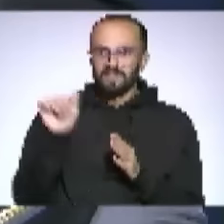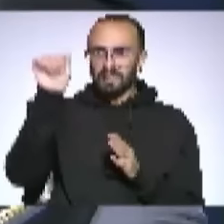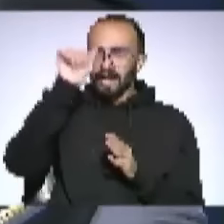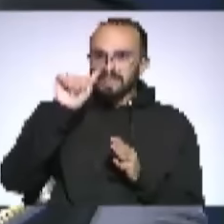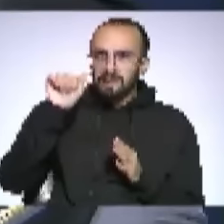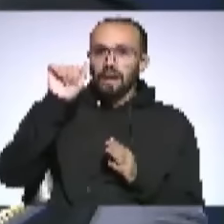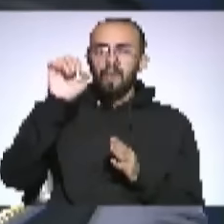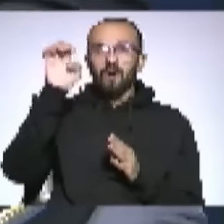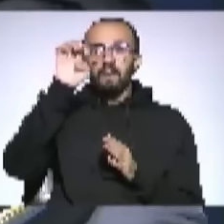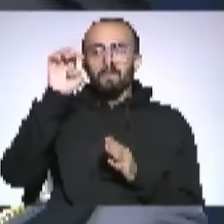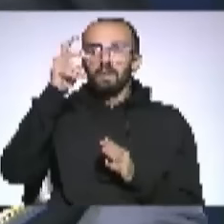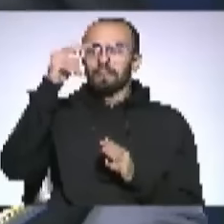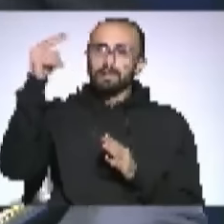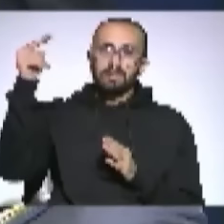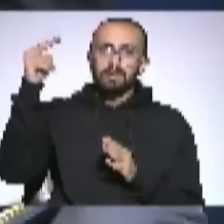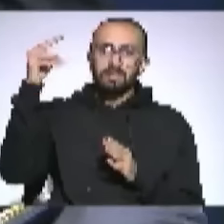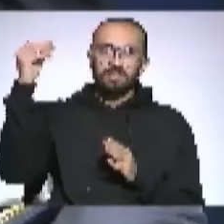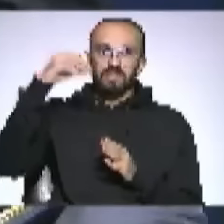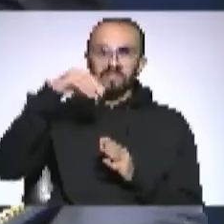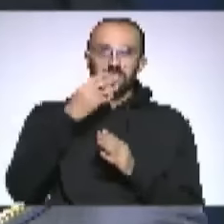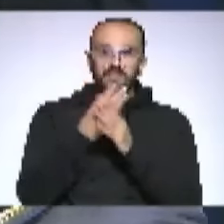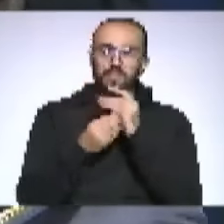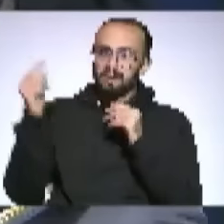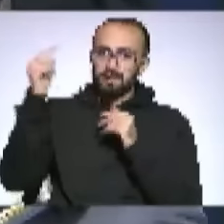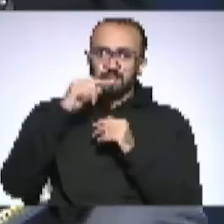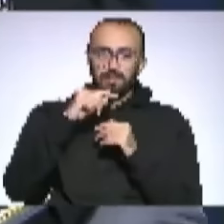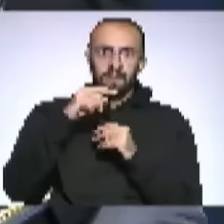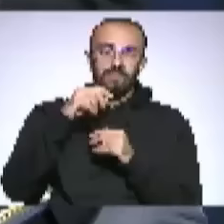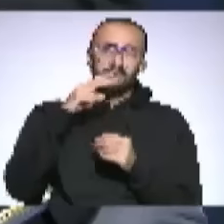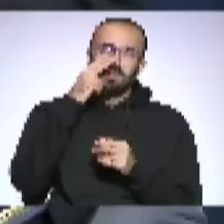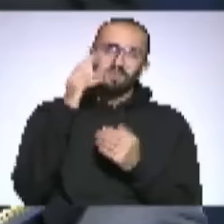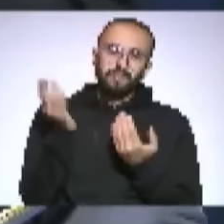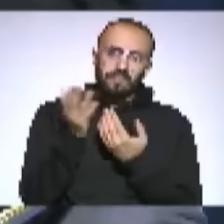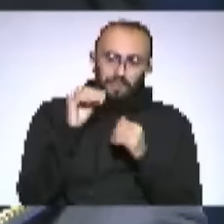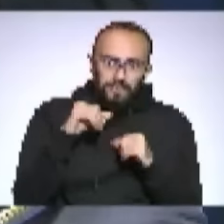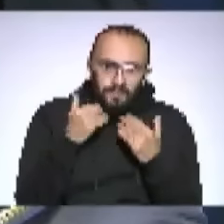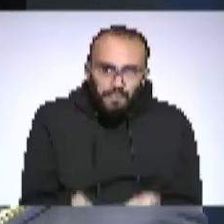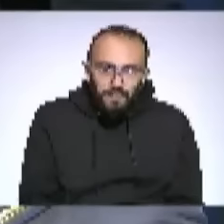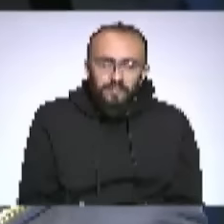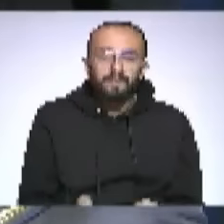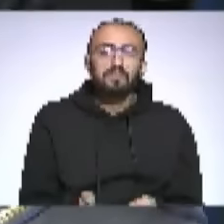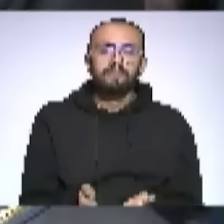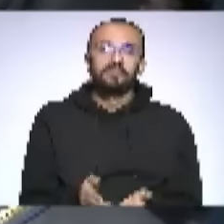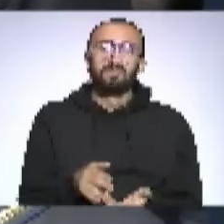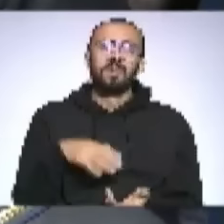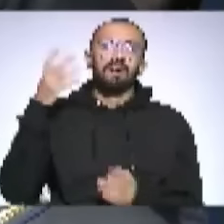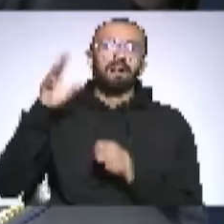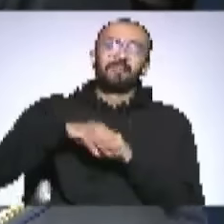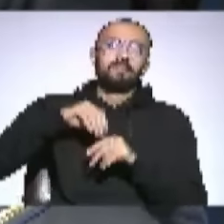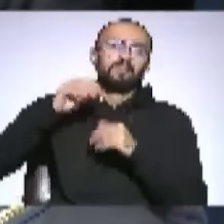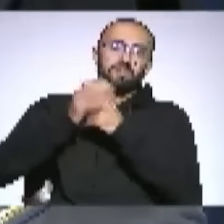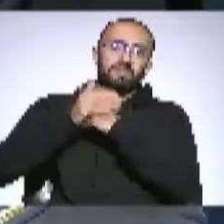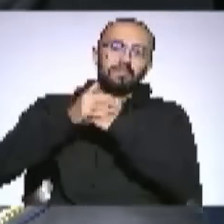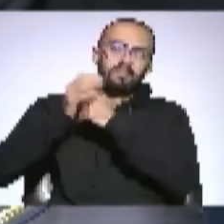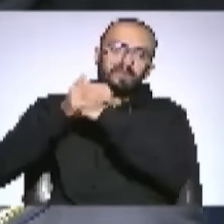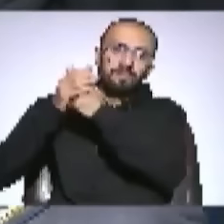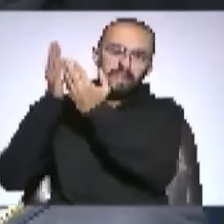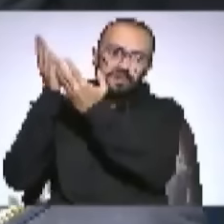والاجنبيه ابننا ده اللي راح بعيد عن الكنيسه غرقان واحيانا بيروحوا يمارسوا علاقات جنسيه